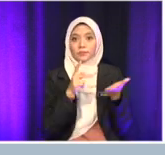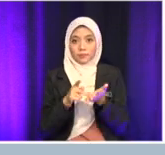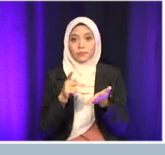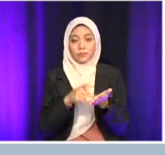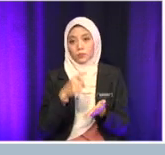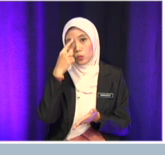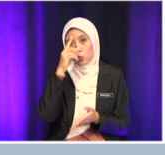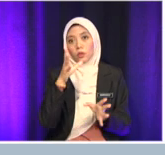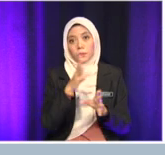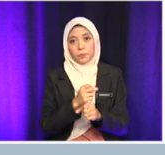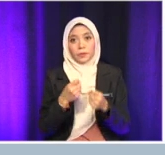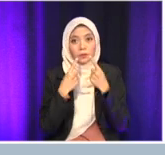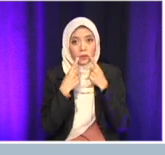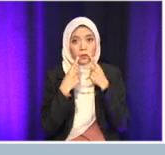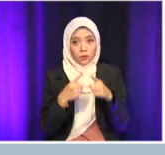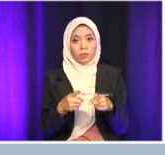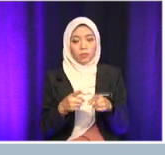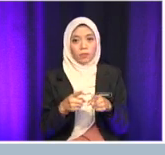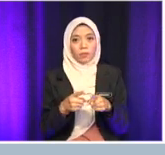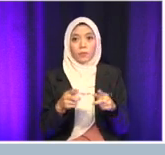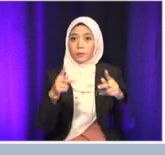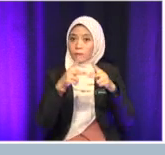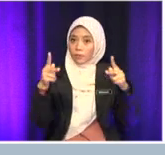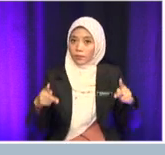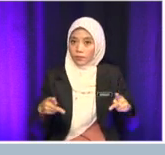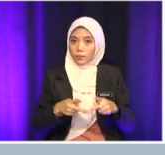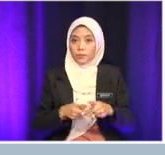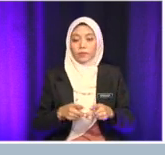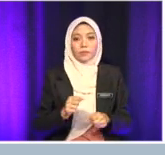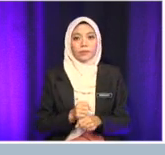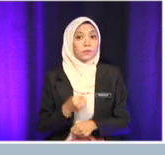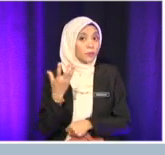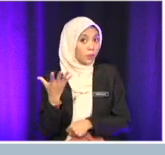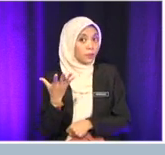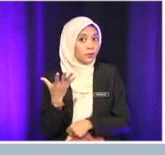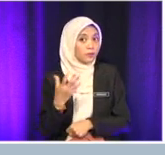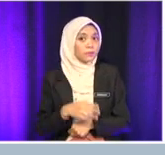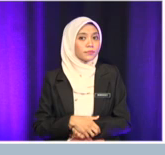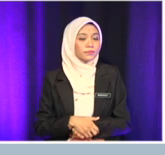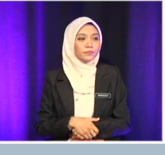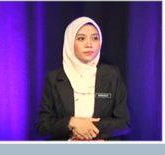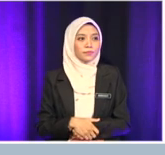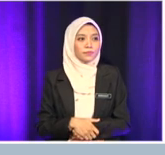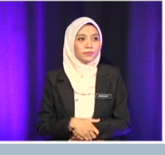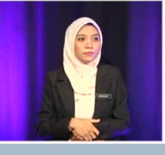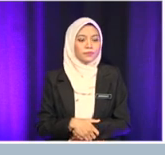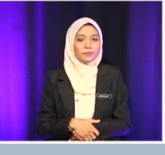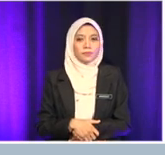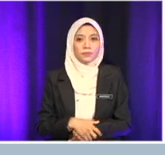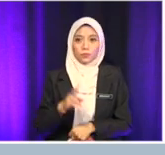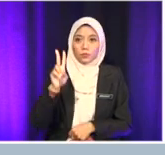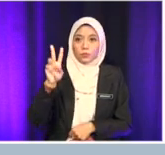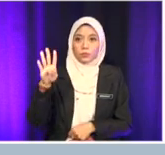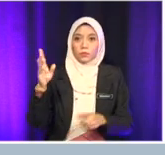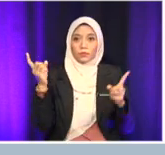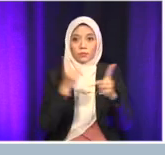dapatkan jawaban bagi luas image Oke berapa gimana agak-agaknya dengan